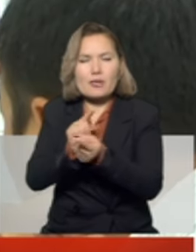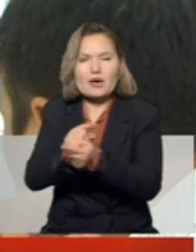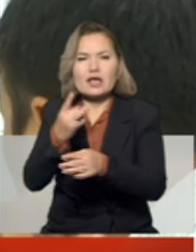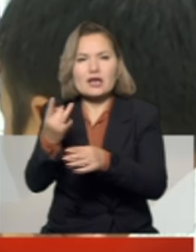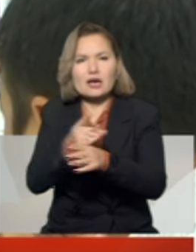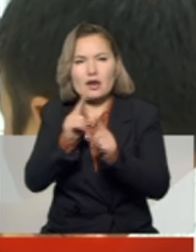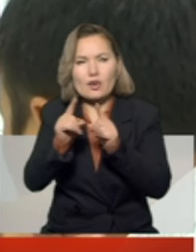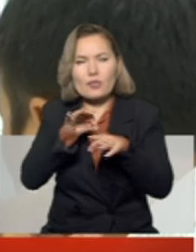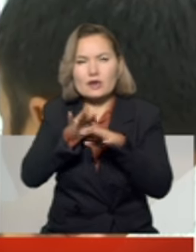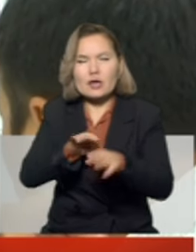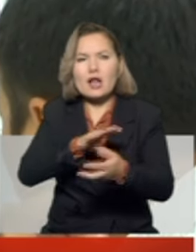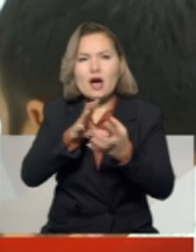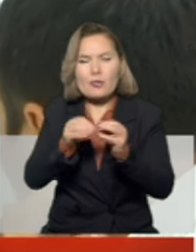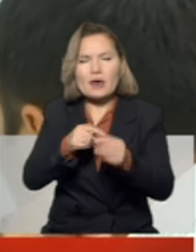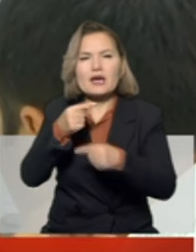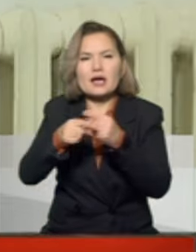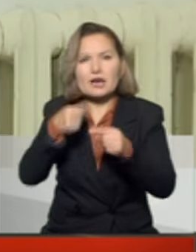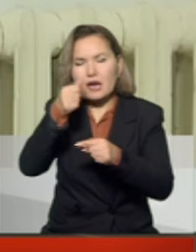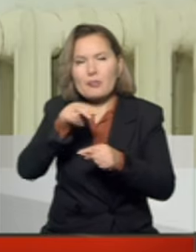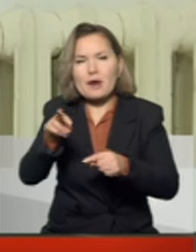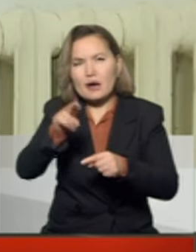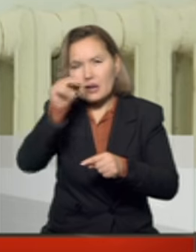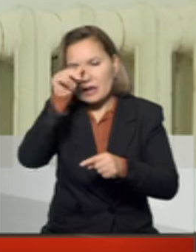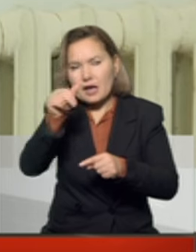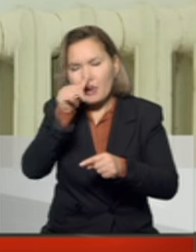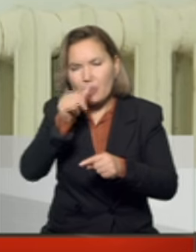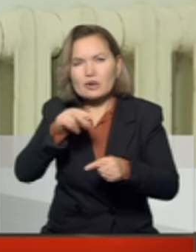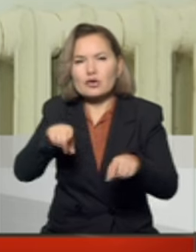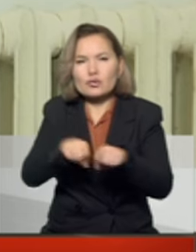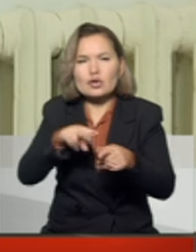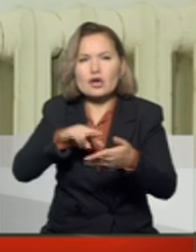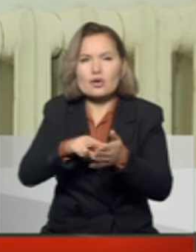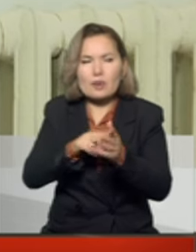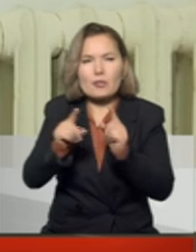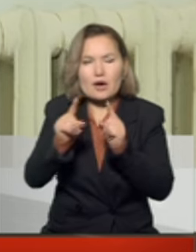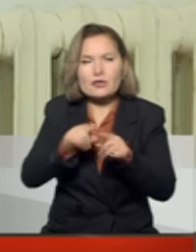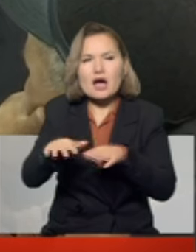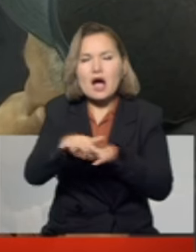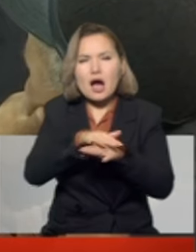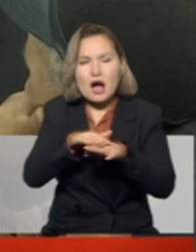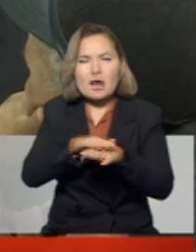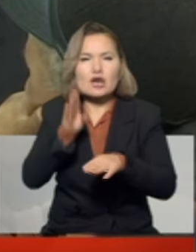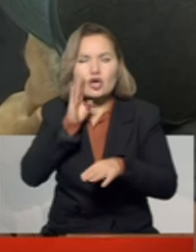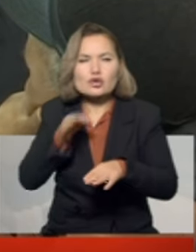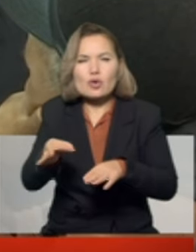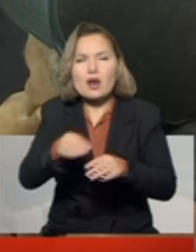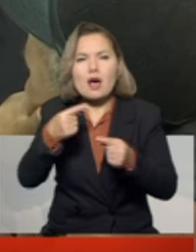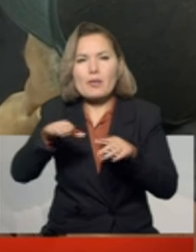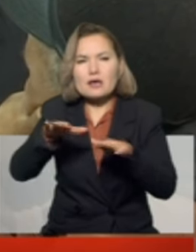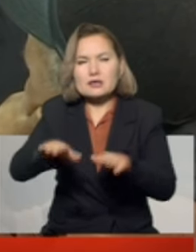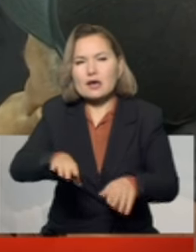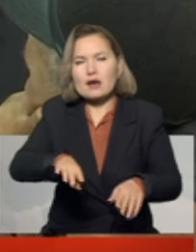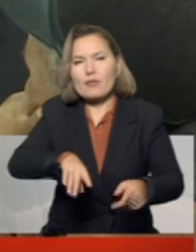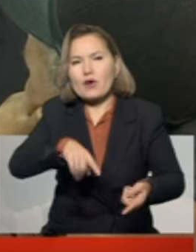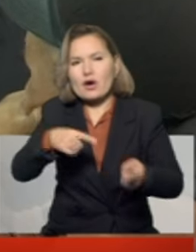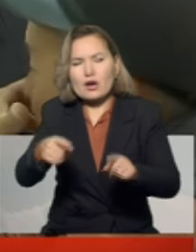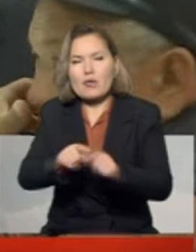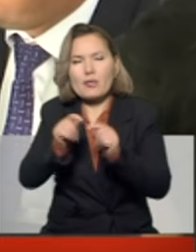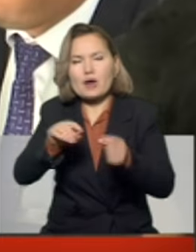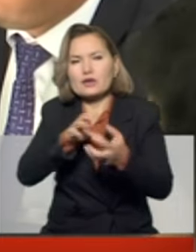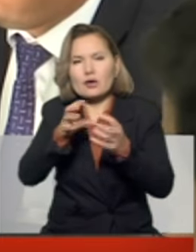көрінеді. Қоғамдық тыңдау келер жылдың қаңтар айына жоспарланған. Онда халық су қоймасын басқа жерден салуды ұсынса,